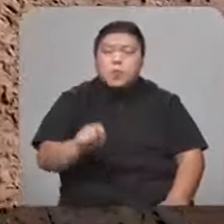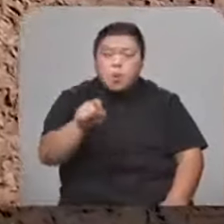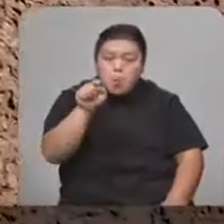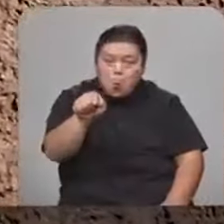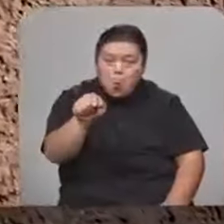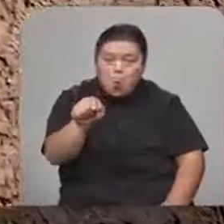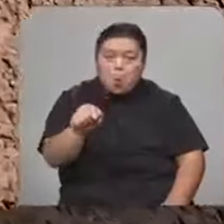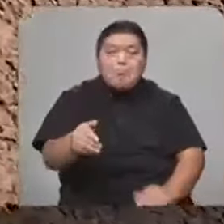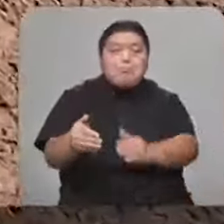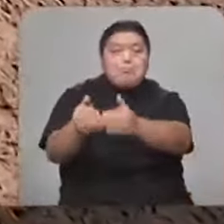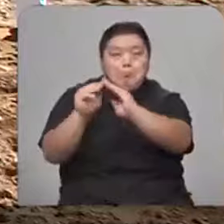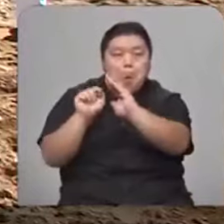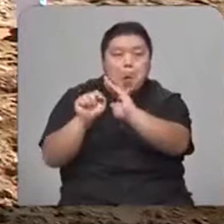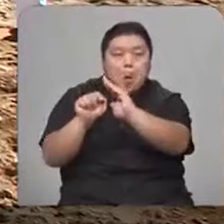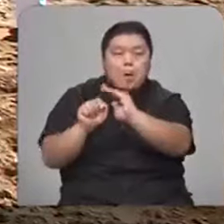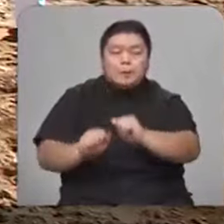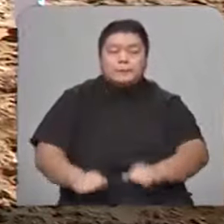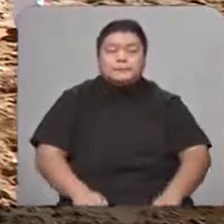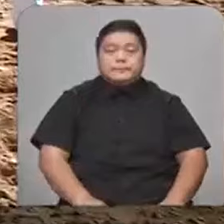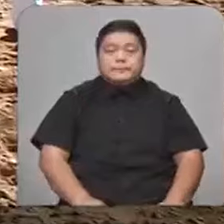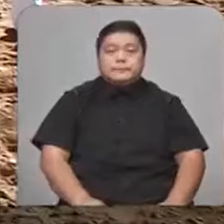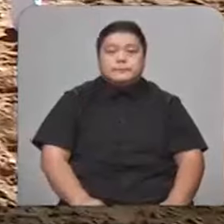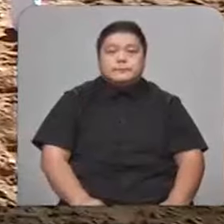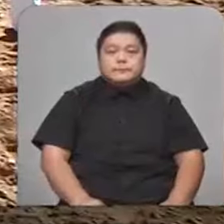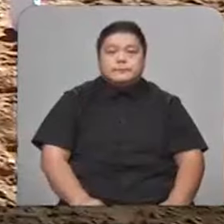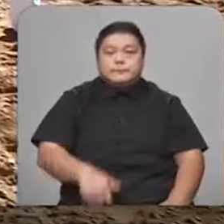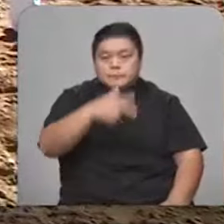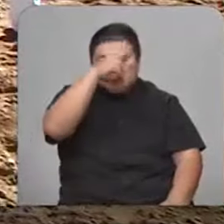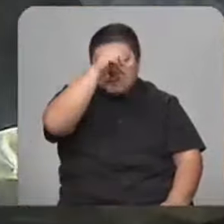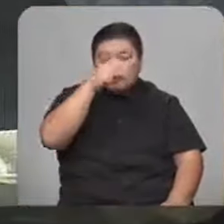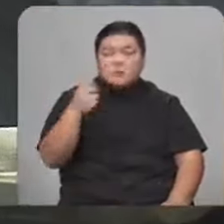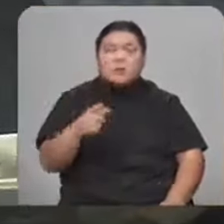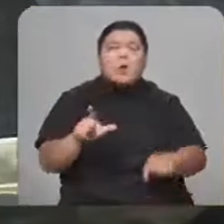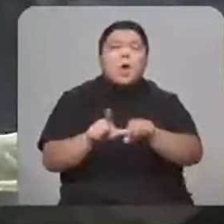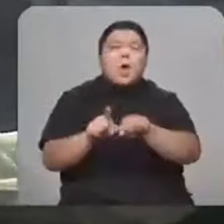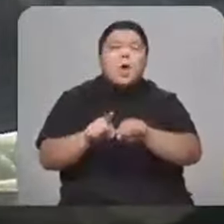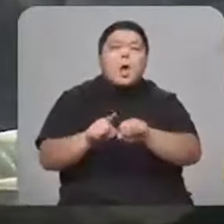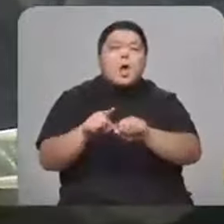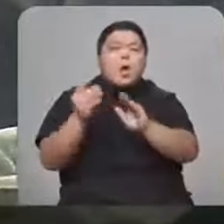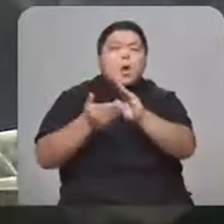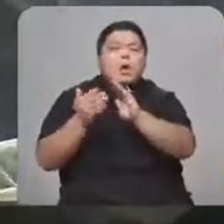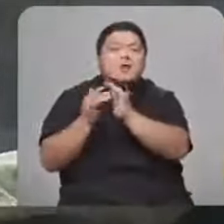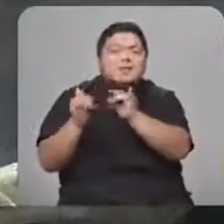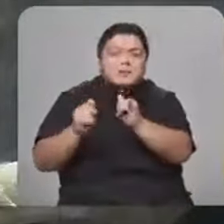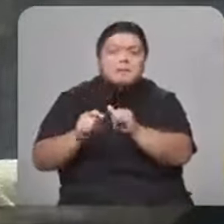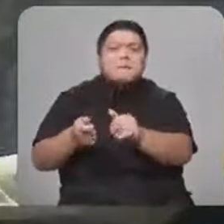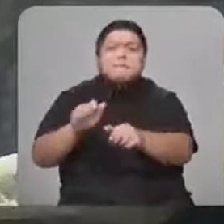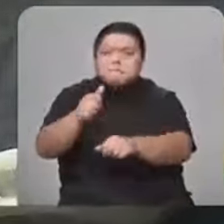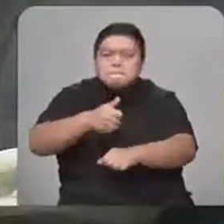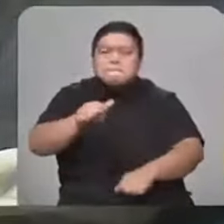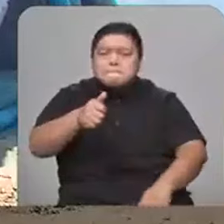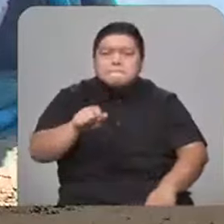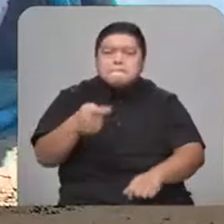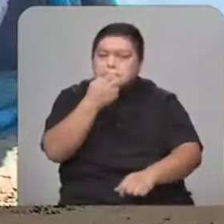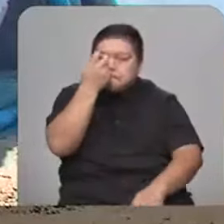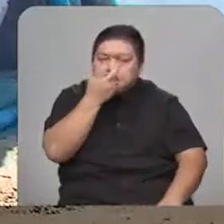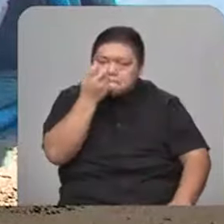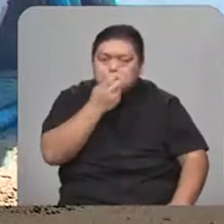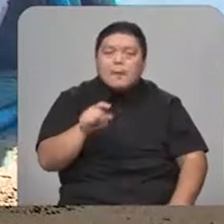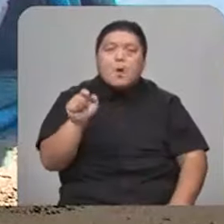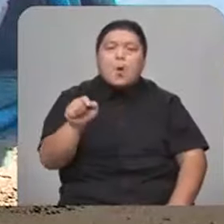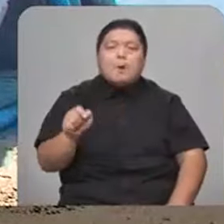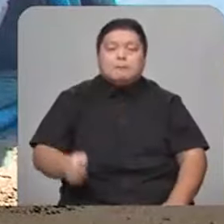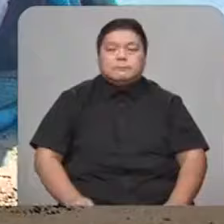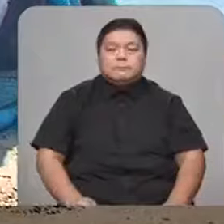곳은 밭가에 설치된 작은 움막입니다. 경찰과 한국가스안전공사 직원들이 분주히 오갑니다.